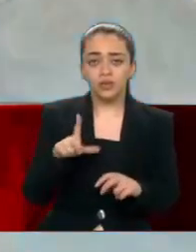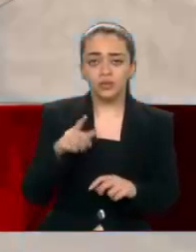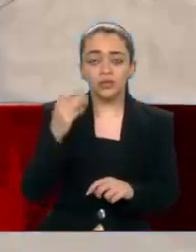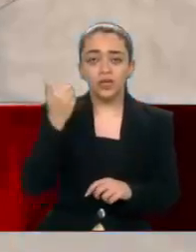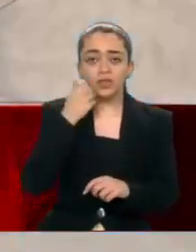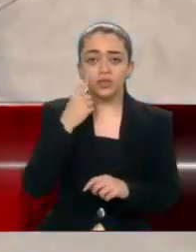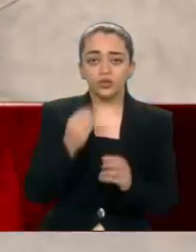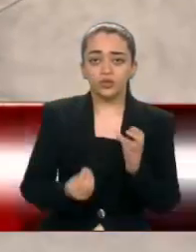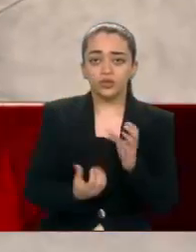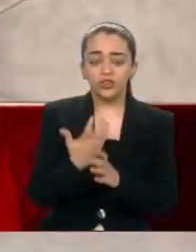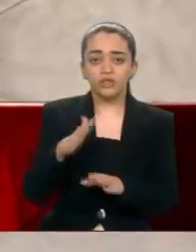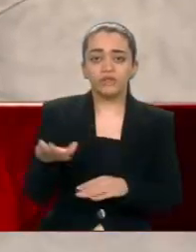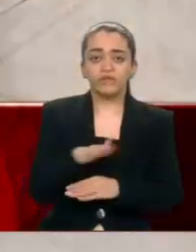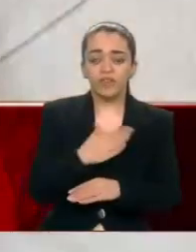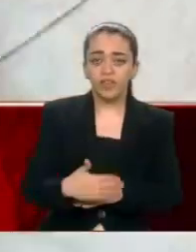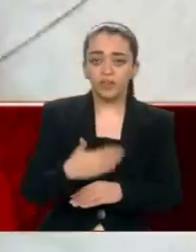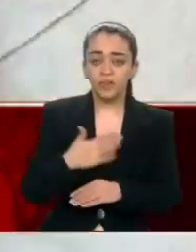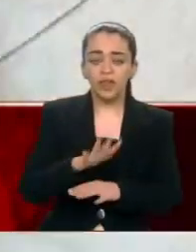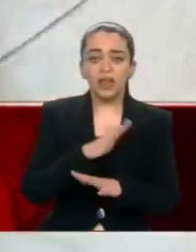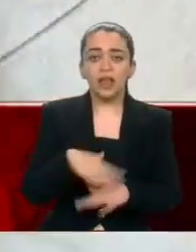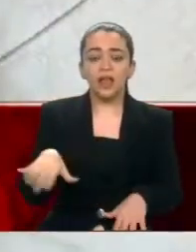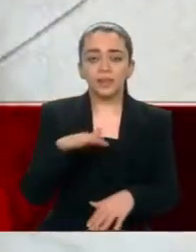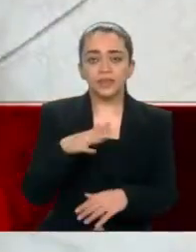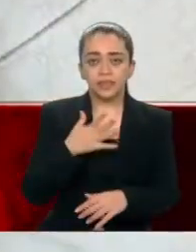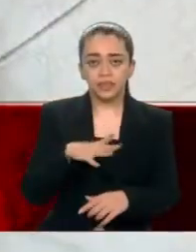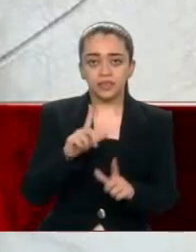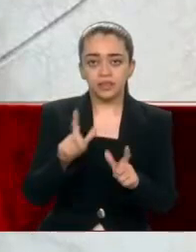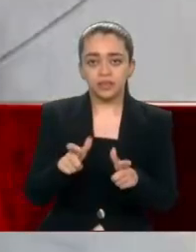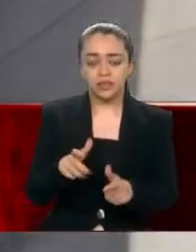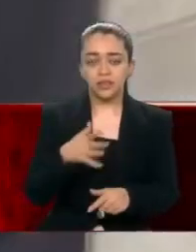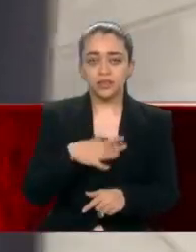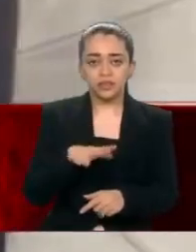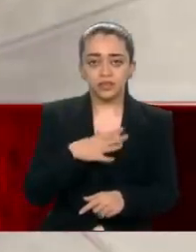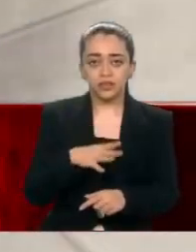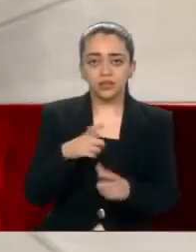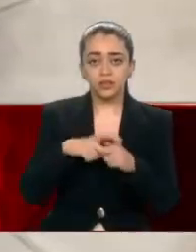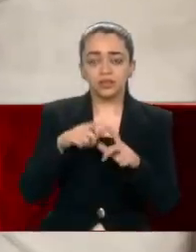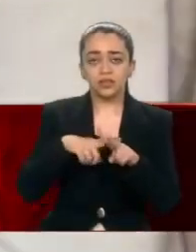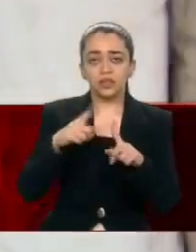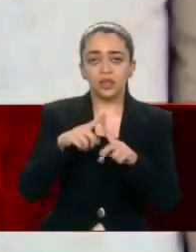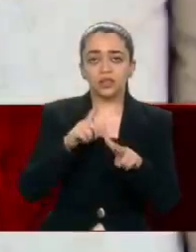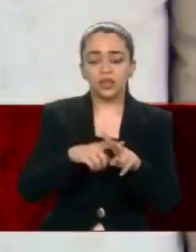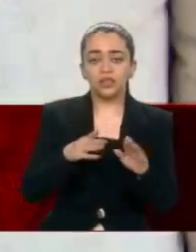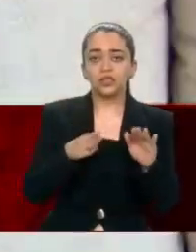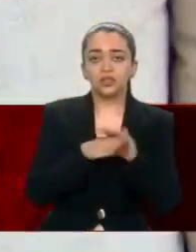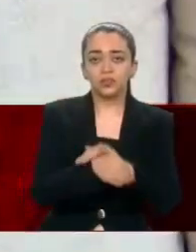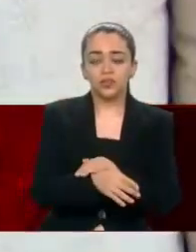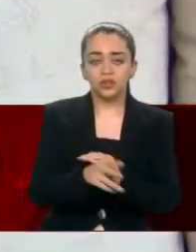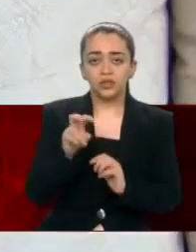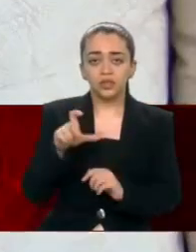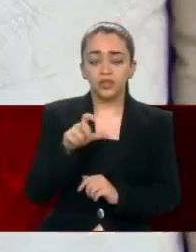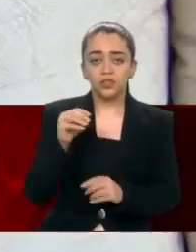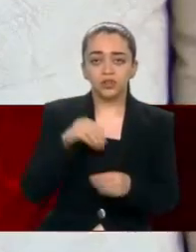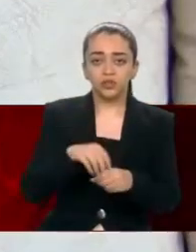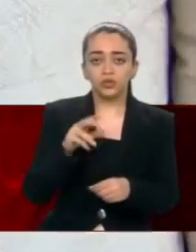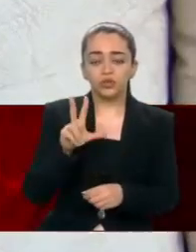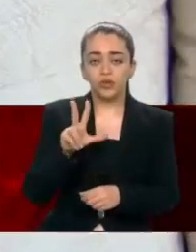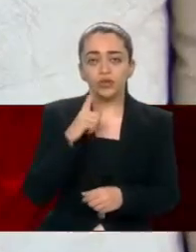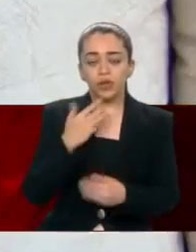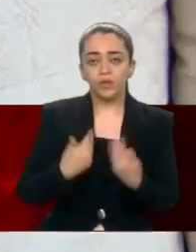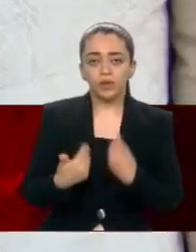çıkınca filmleri tahlilleri istedi oldu cd'lere vermemiş de yani gatoya gittiler Bu kez 8 ay içinde ben 3 kere ameliyat